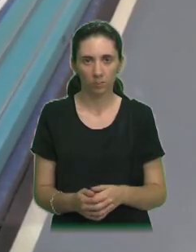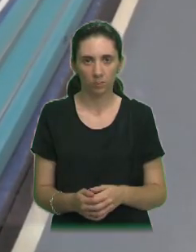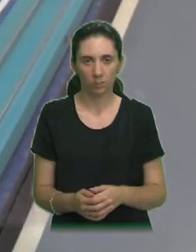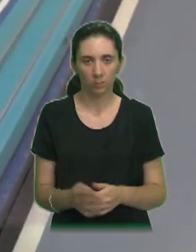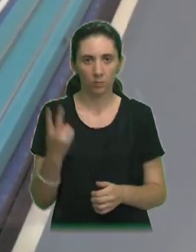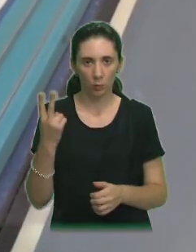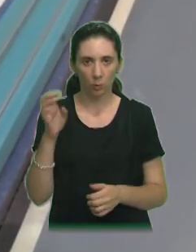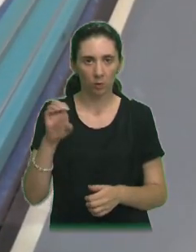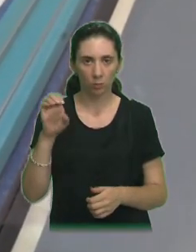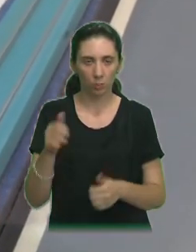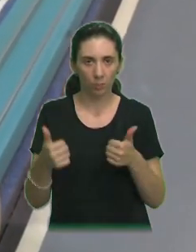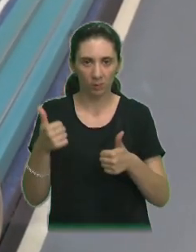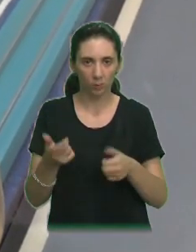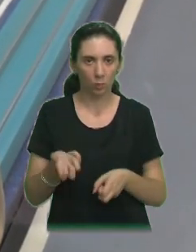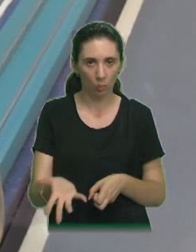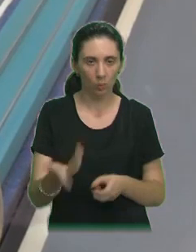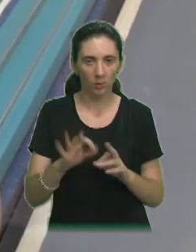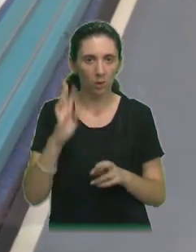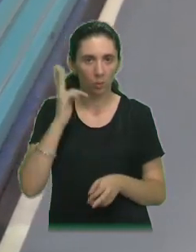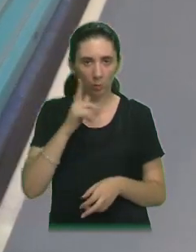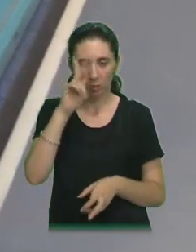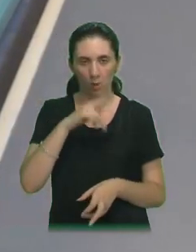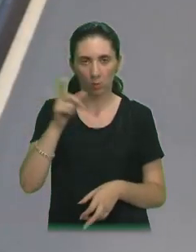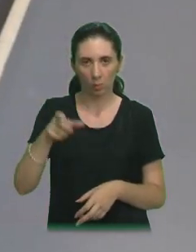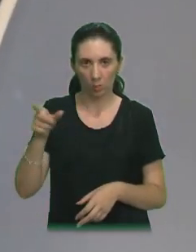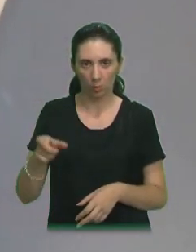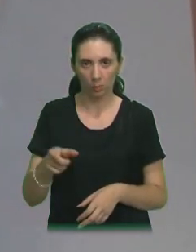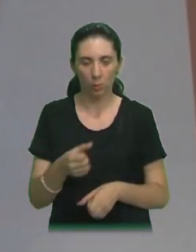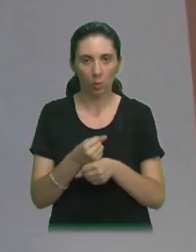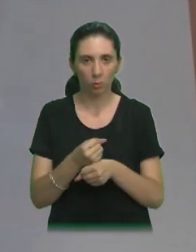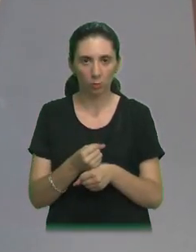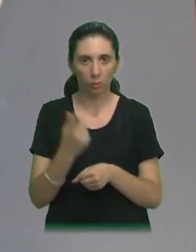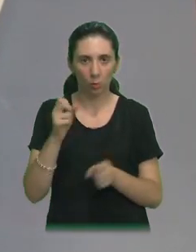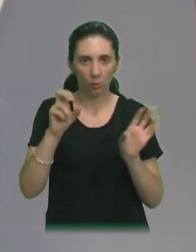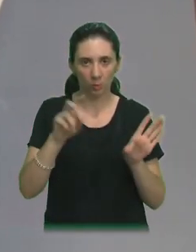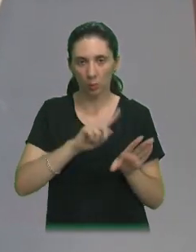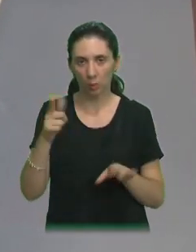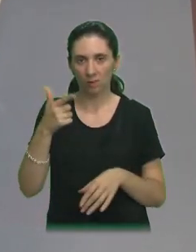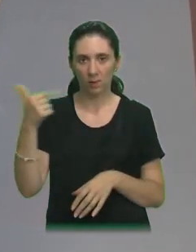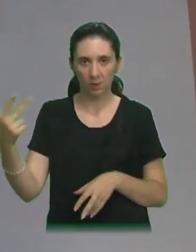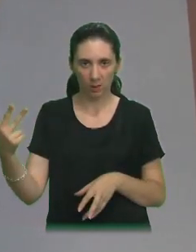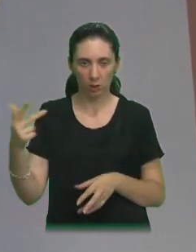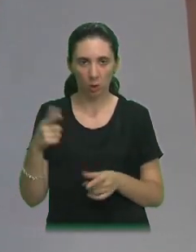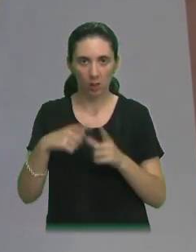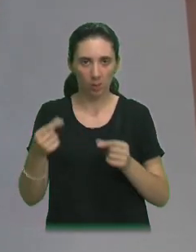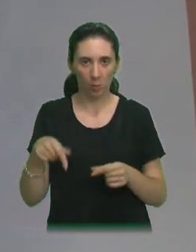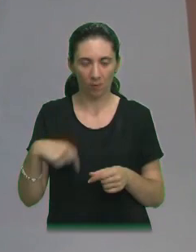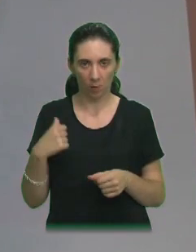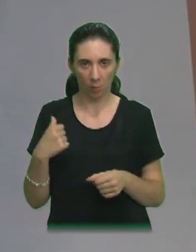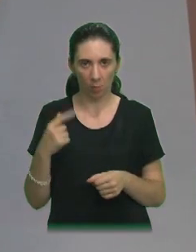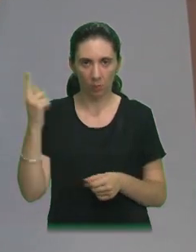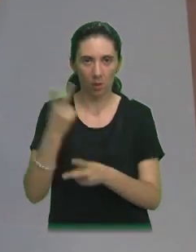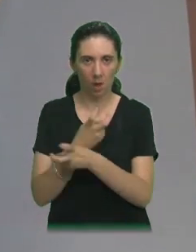Drugo europsko prvenstvo u kuglanju za gluhe i nagluhe osobe održano je od 18. do 23. lipnja ove godine